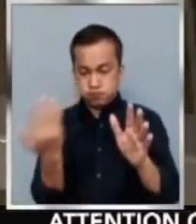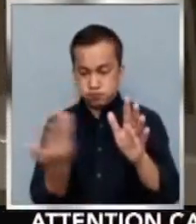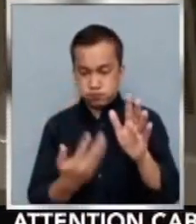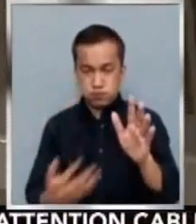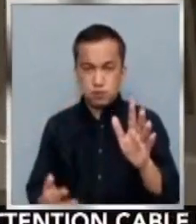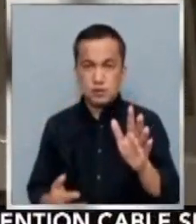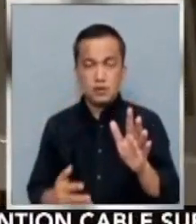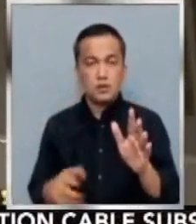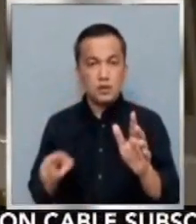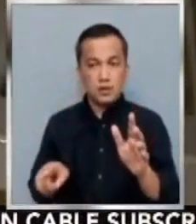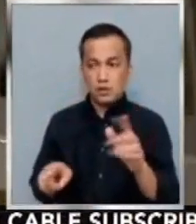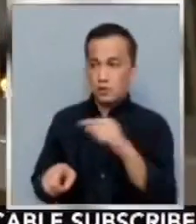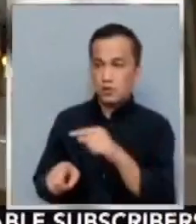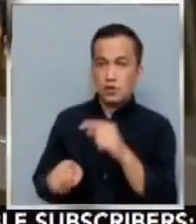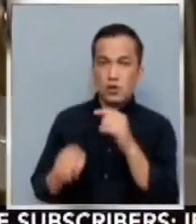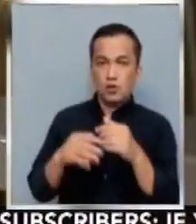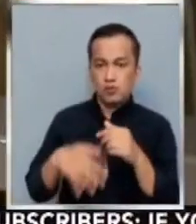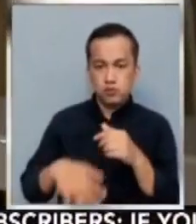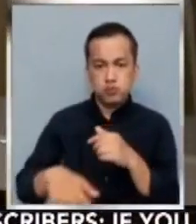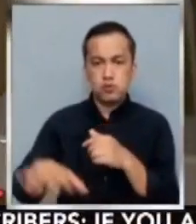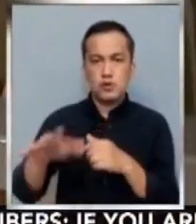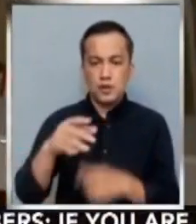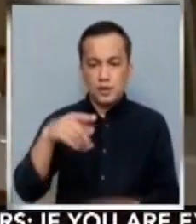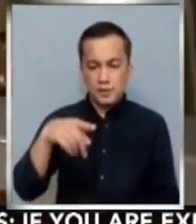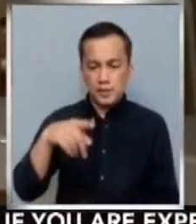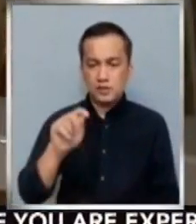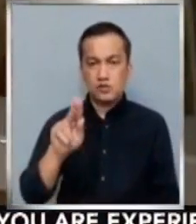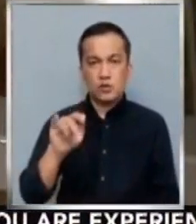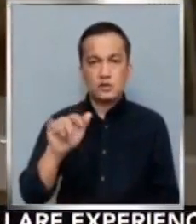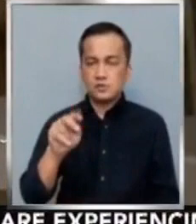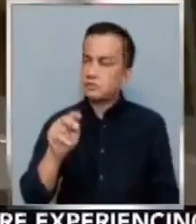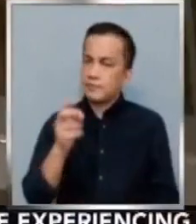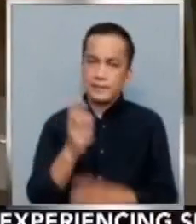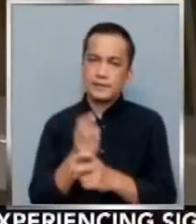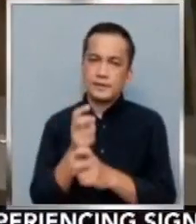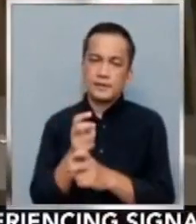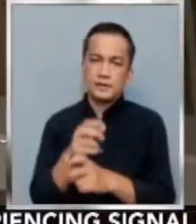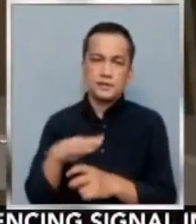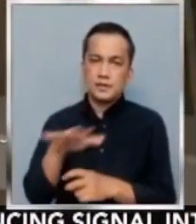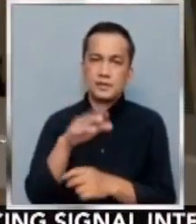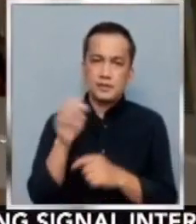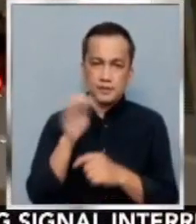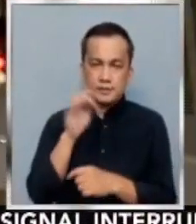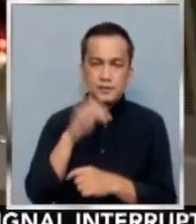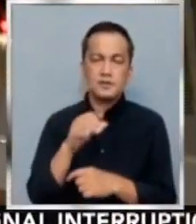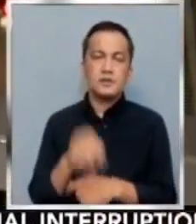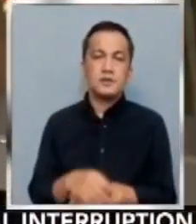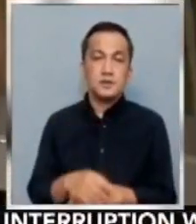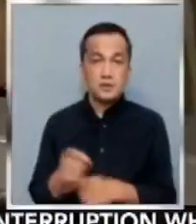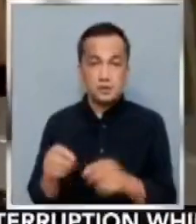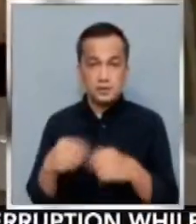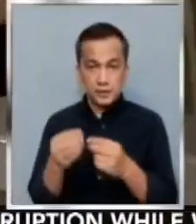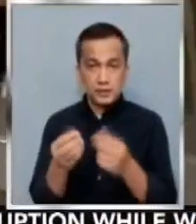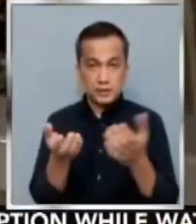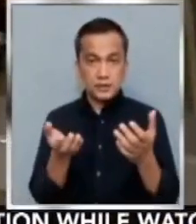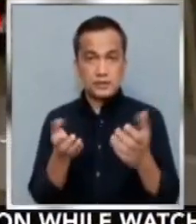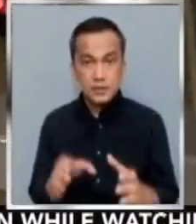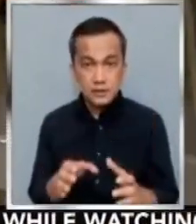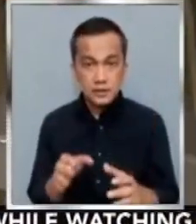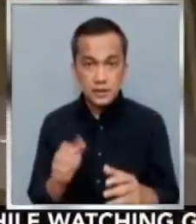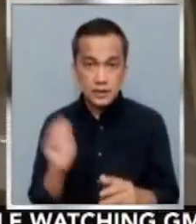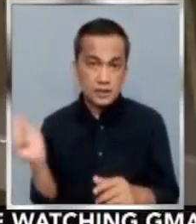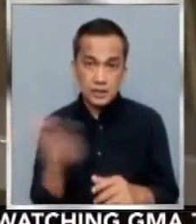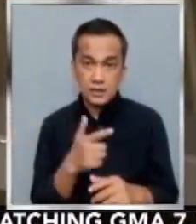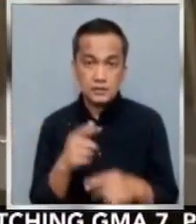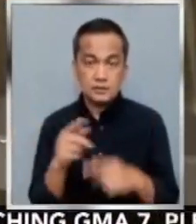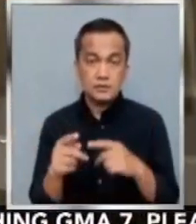yan hanggang all the way hanggang P2A zone. So talagang pahirapan sa ating mga kababayan pasahero. At para naman mabigyan daw ng tsansa ang lahat ng ating mga kababayan na